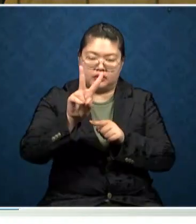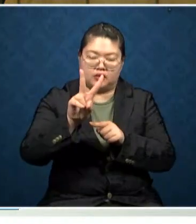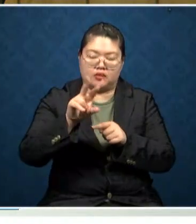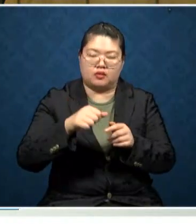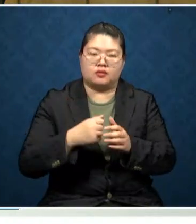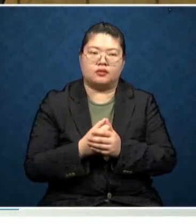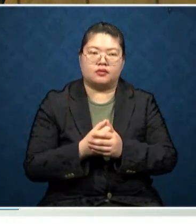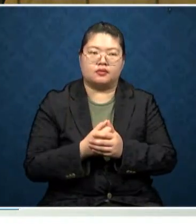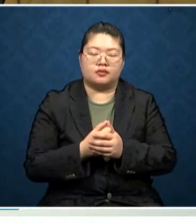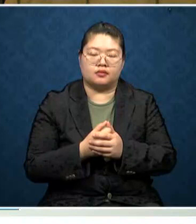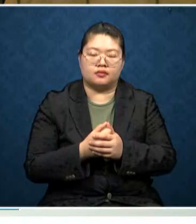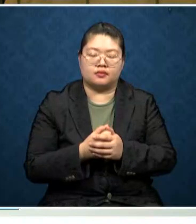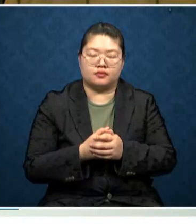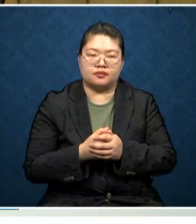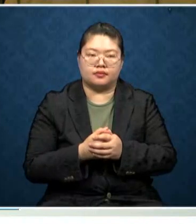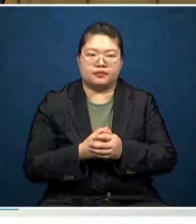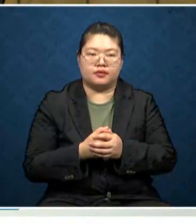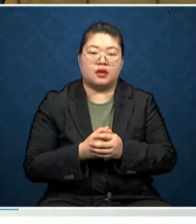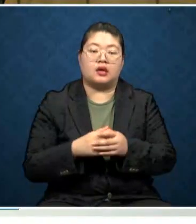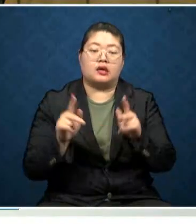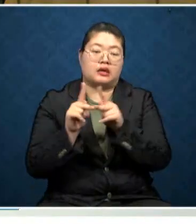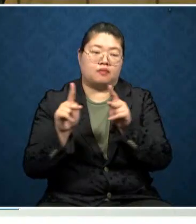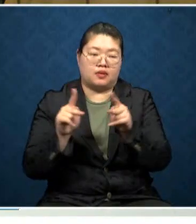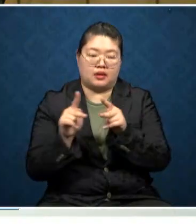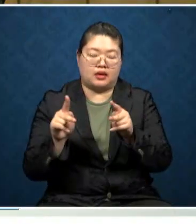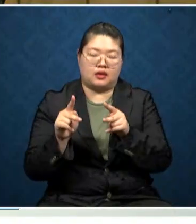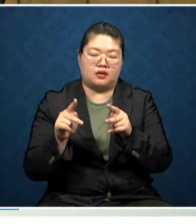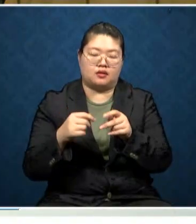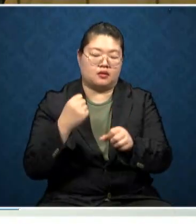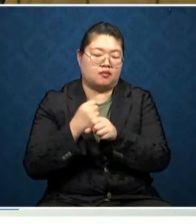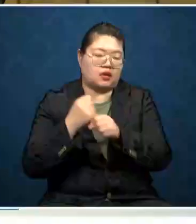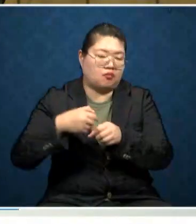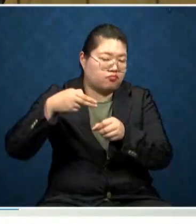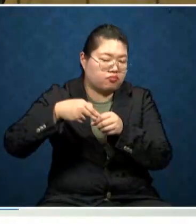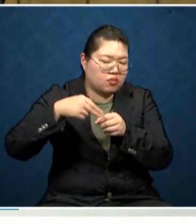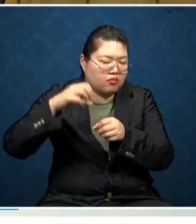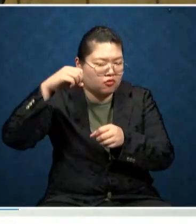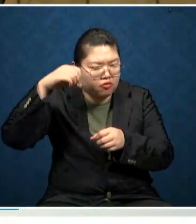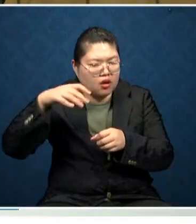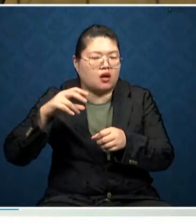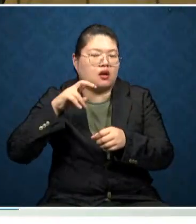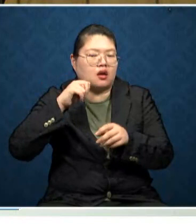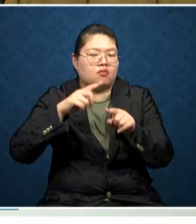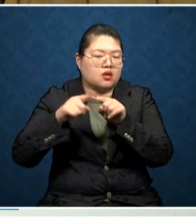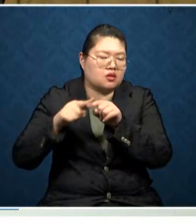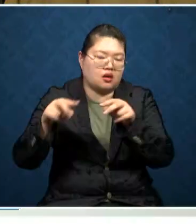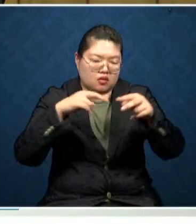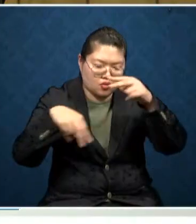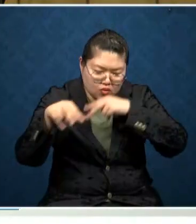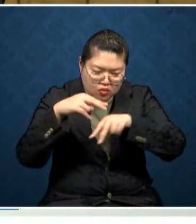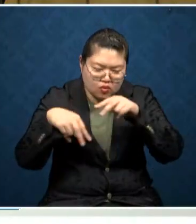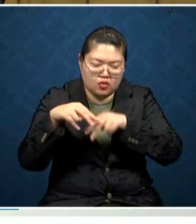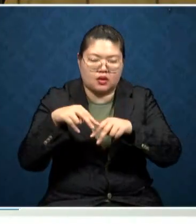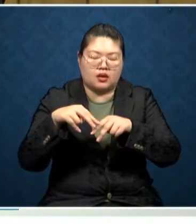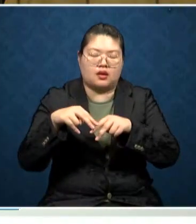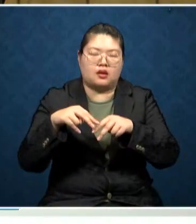ประกอบด้วยสำนักงานคณะกรรมการกำกับกิจการพลังงานเพื่อให้ข้อมูลเกี่ยวกับการกำกับกิจการ